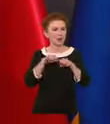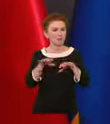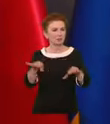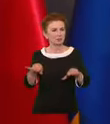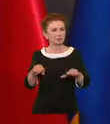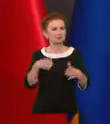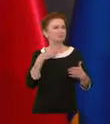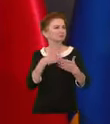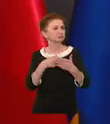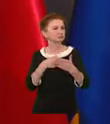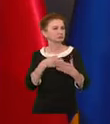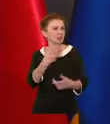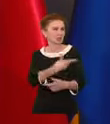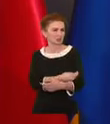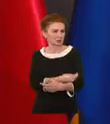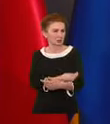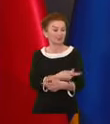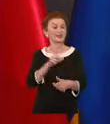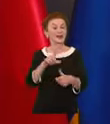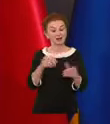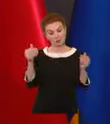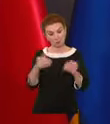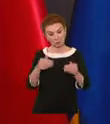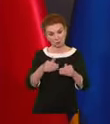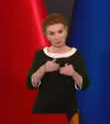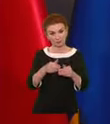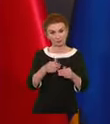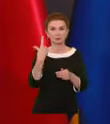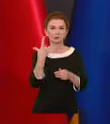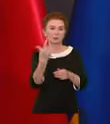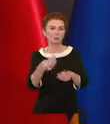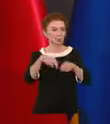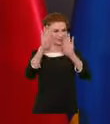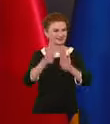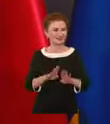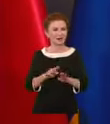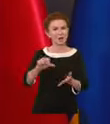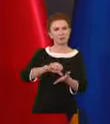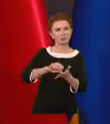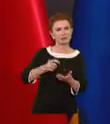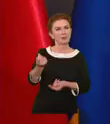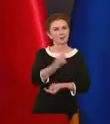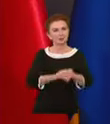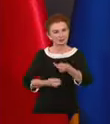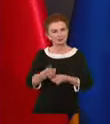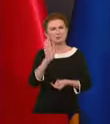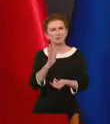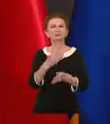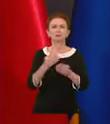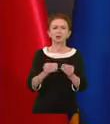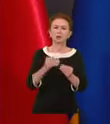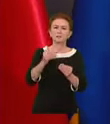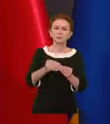ale możliwość korzystania ze sklepów, możliwość korzystania z galerii będziemy sukcesywnie zwiększali,